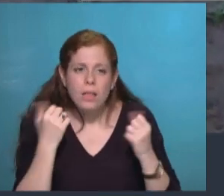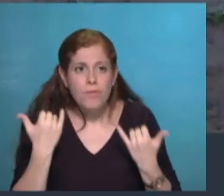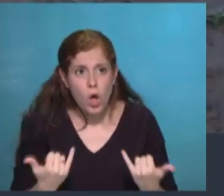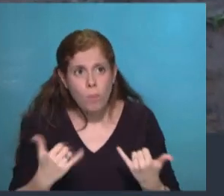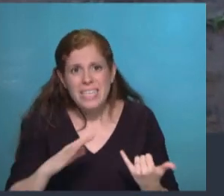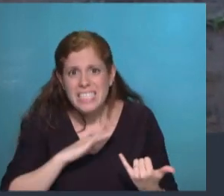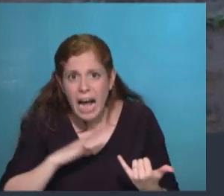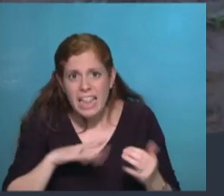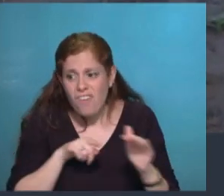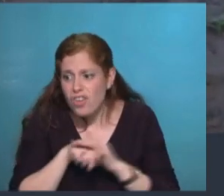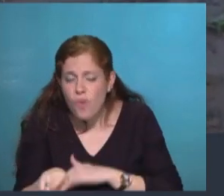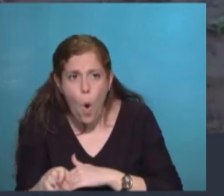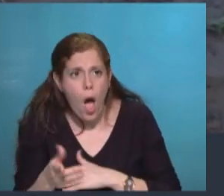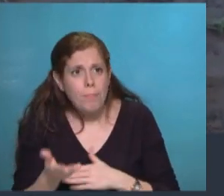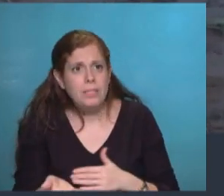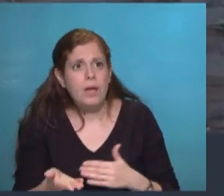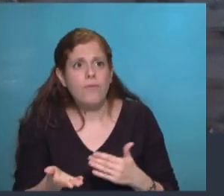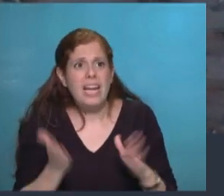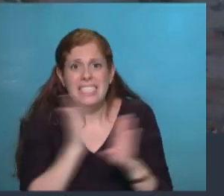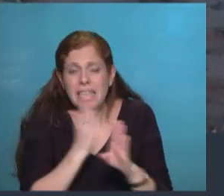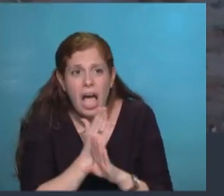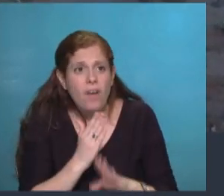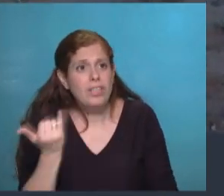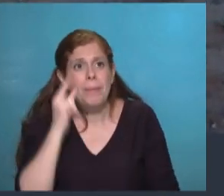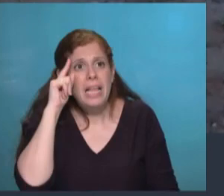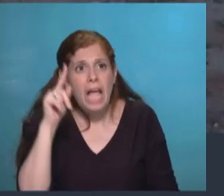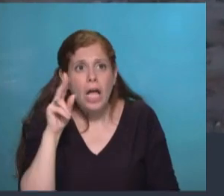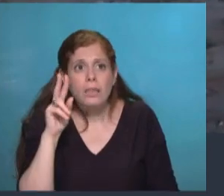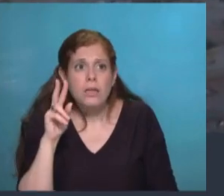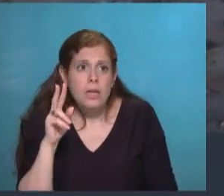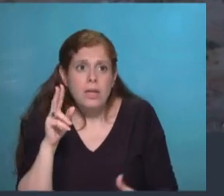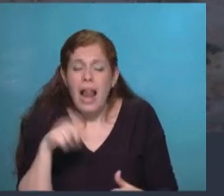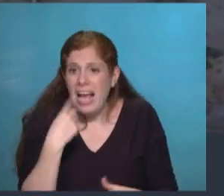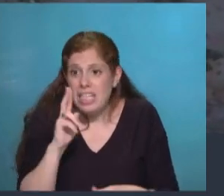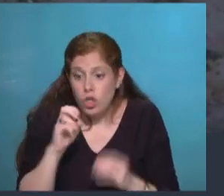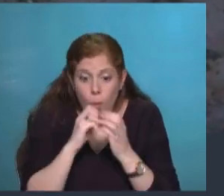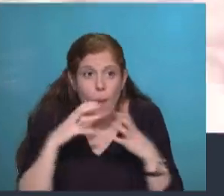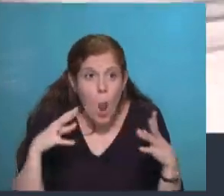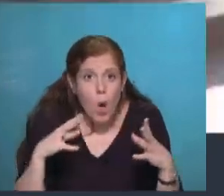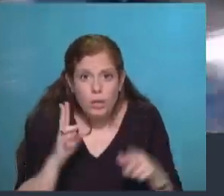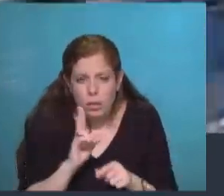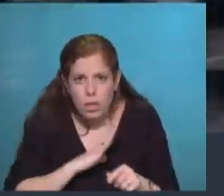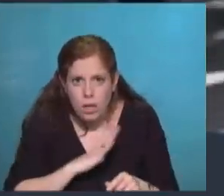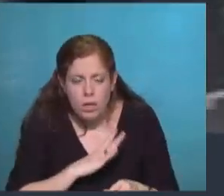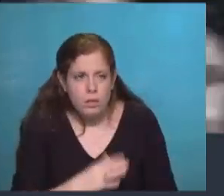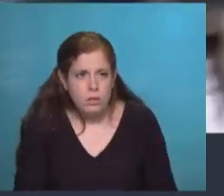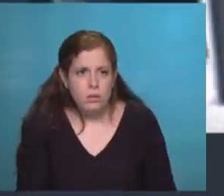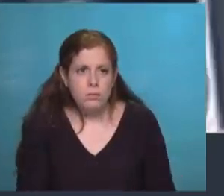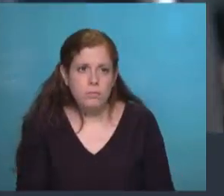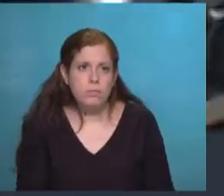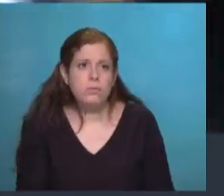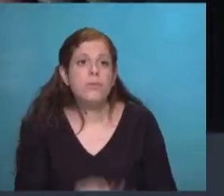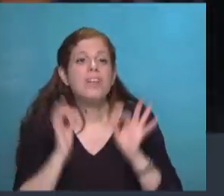לסכנה ולברוח מזה ולהסתתר ותמיד כאילו לדעת להגיד שיש פה בלון וזה.